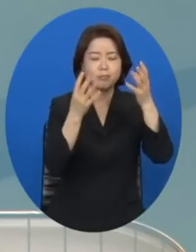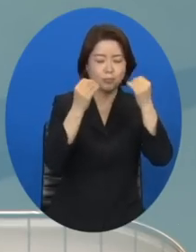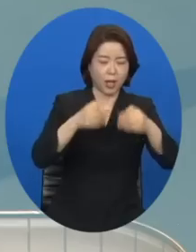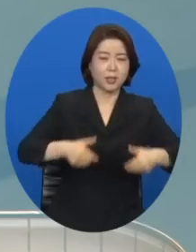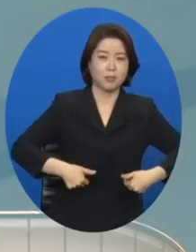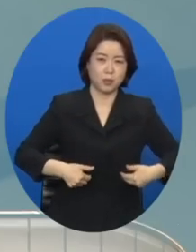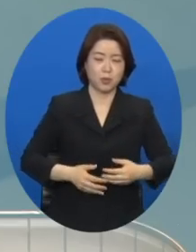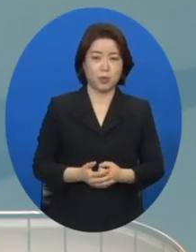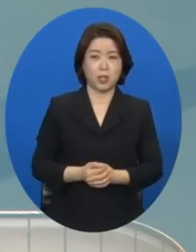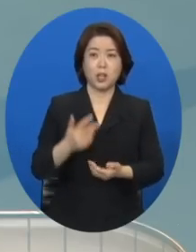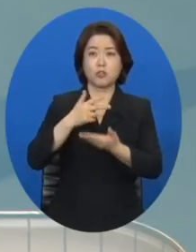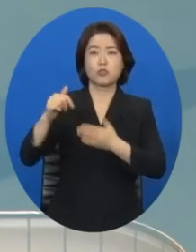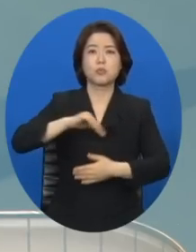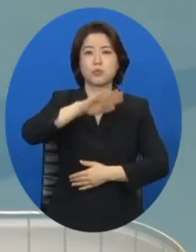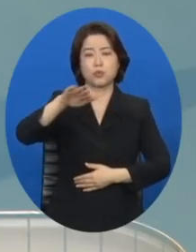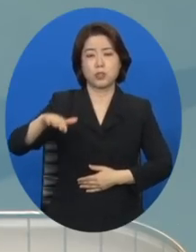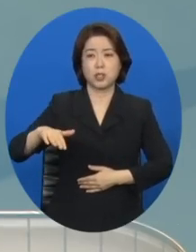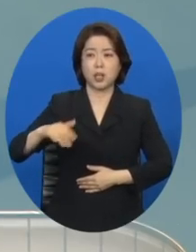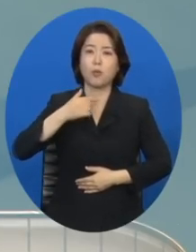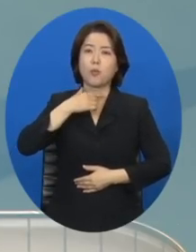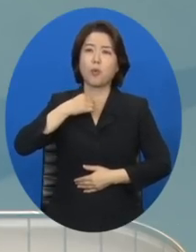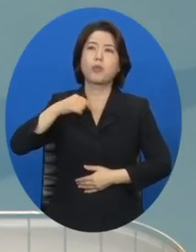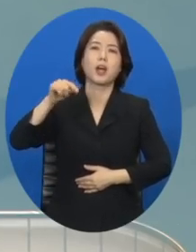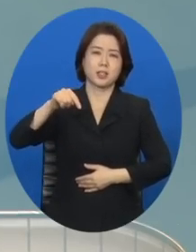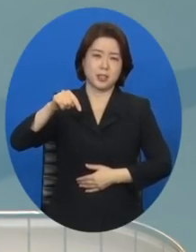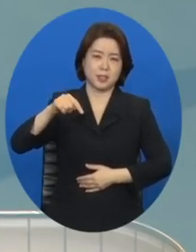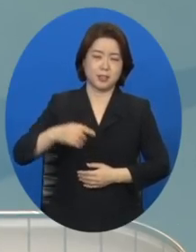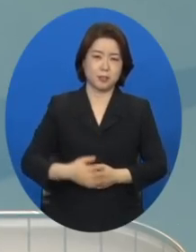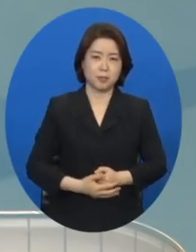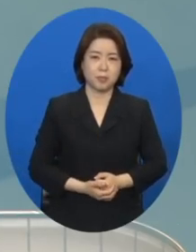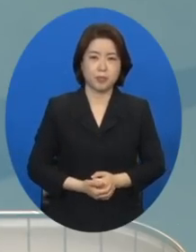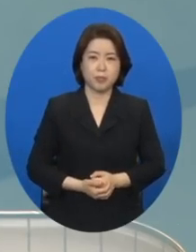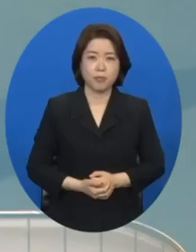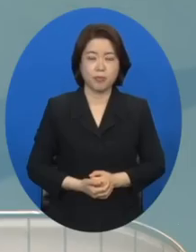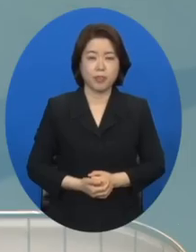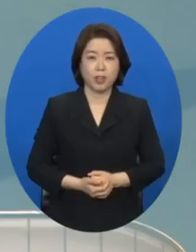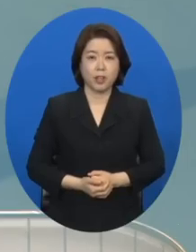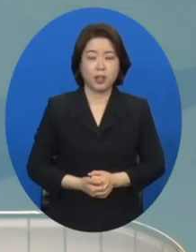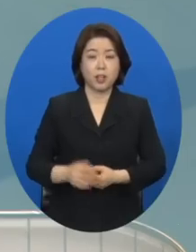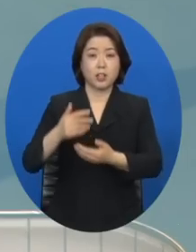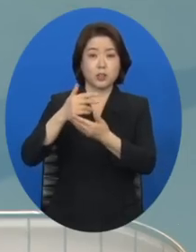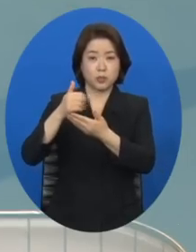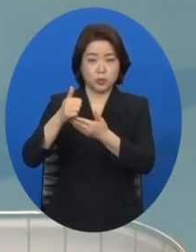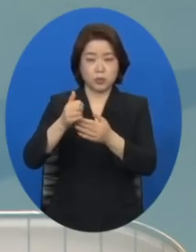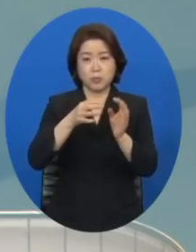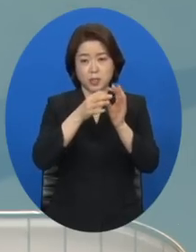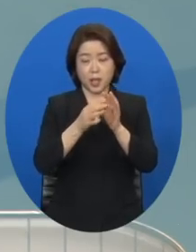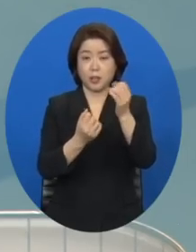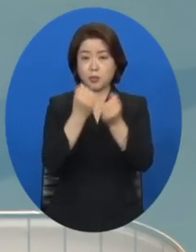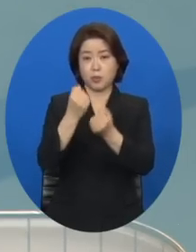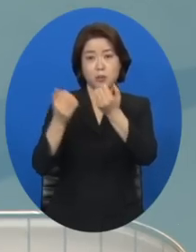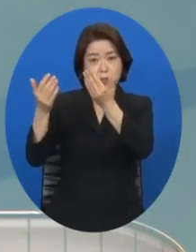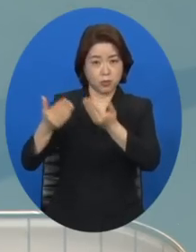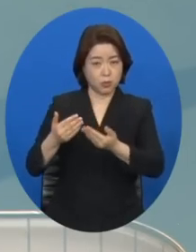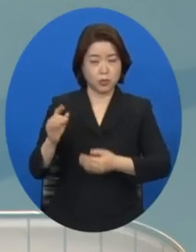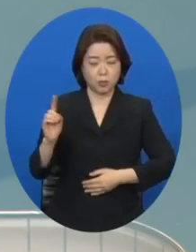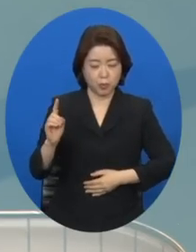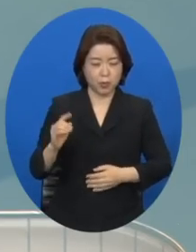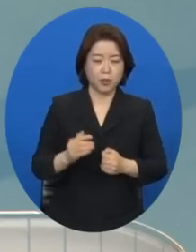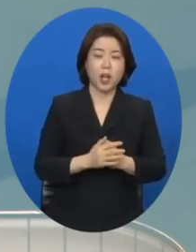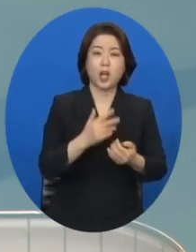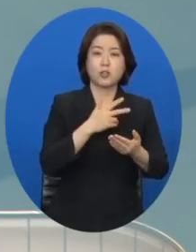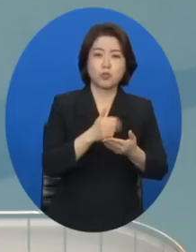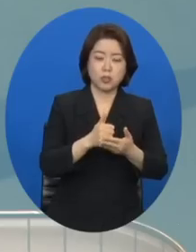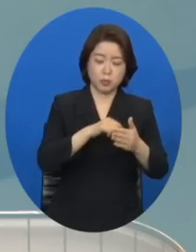우리에게 원하시는 거예요 주님께서 또한 계속 설명하시는데 주님이 우리